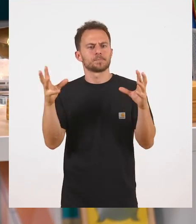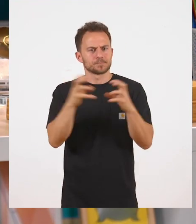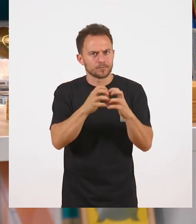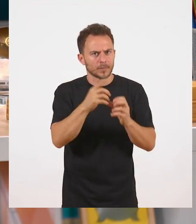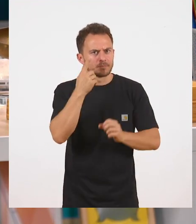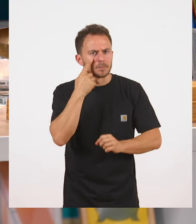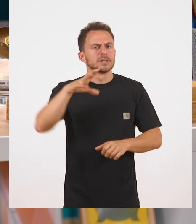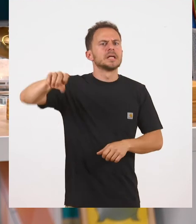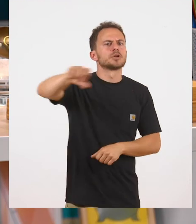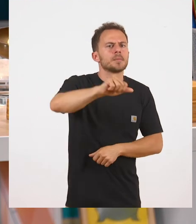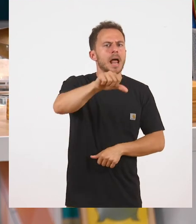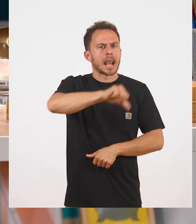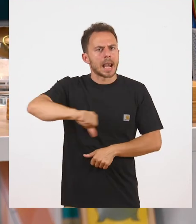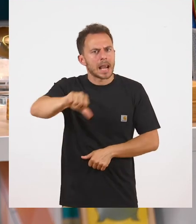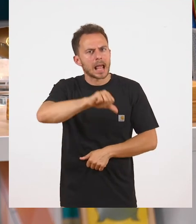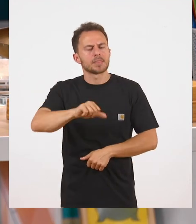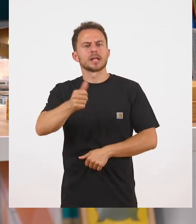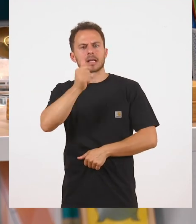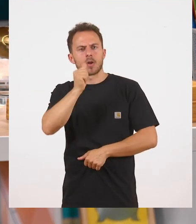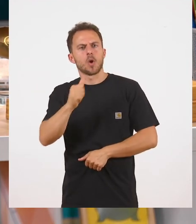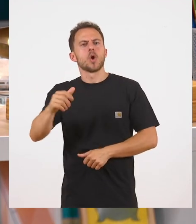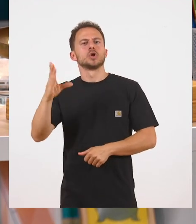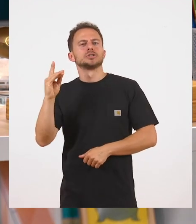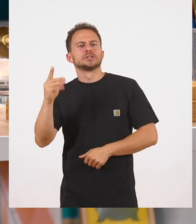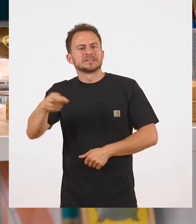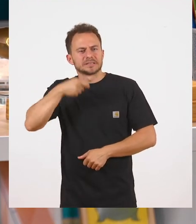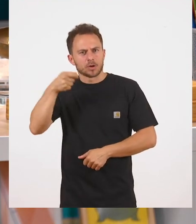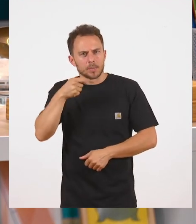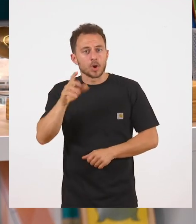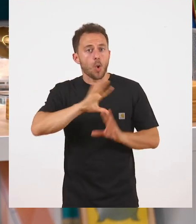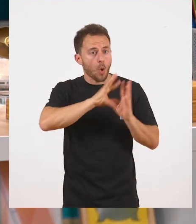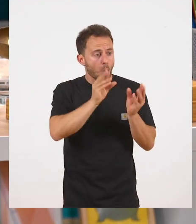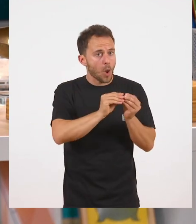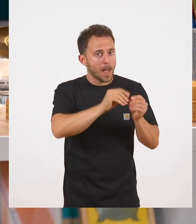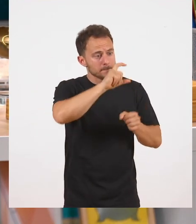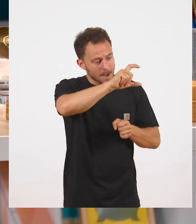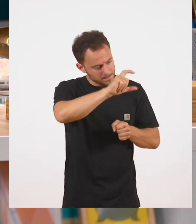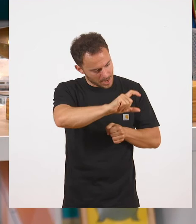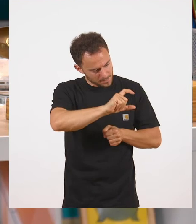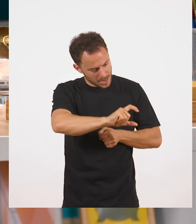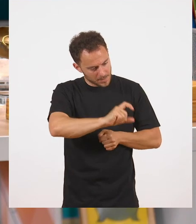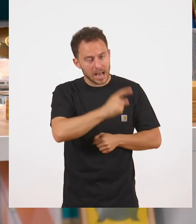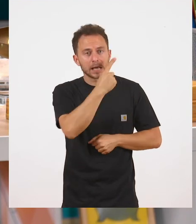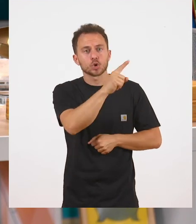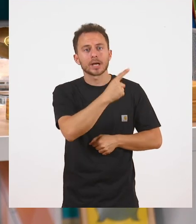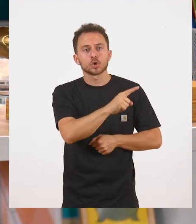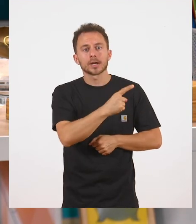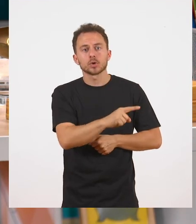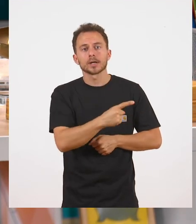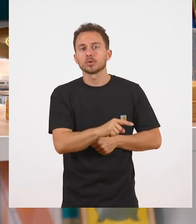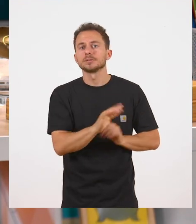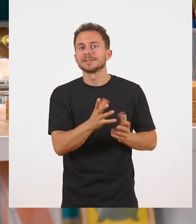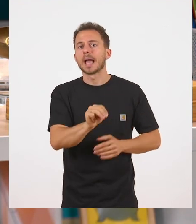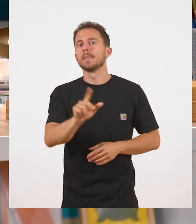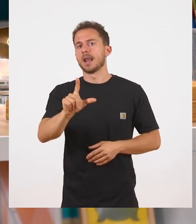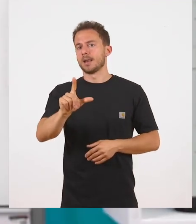το λάδι, το νερό και το σιρόπι είναι 100 ml. Πήρα τον ίδιο όγκο. Και είδα ότι πήραν αυτές τις θέσεις. Μίλησα για τον ίδιο